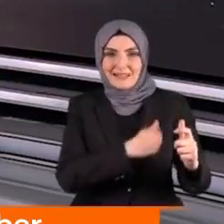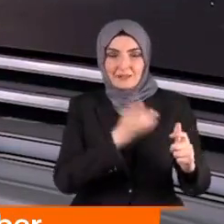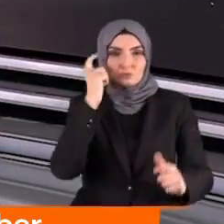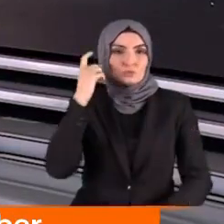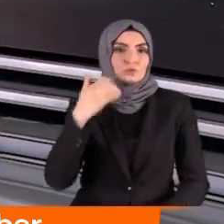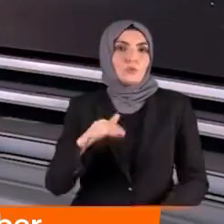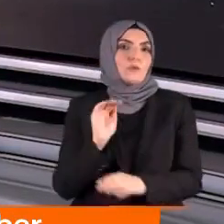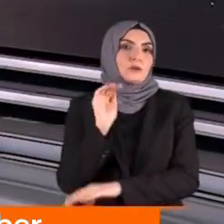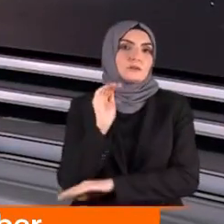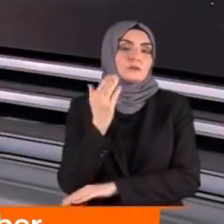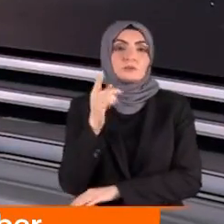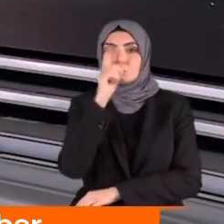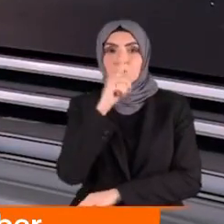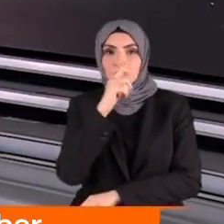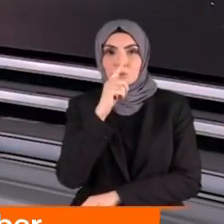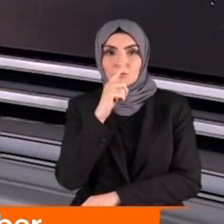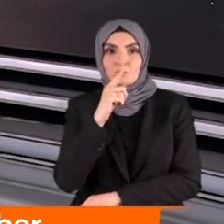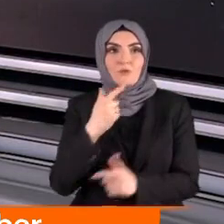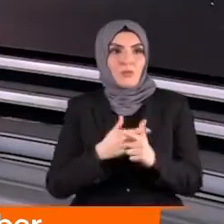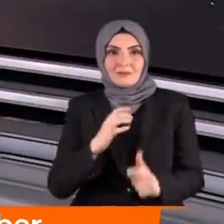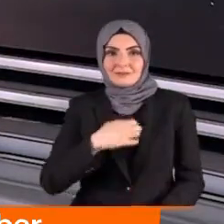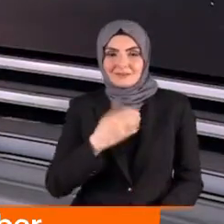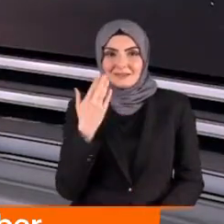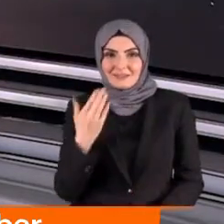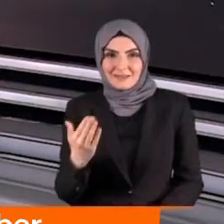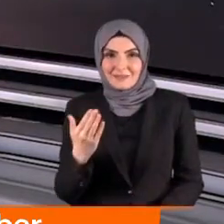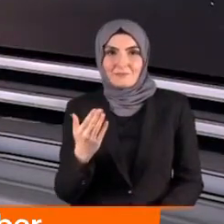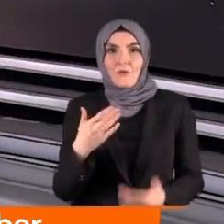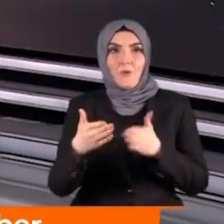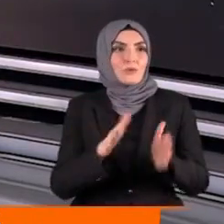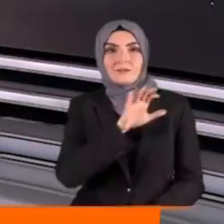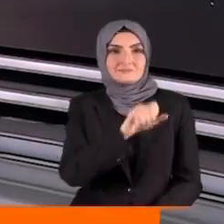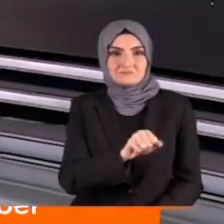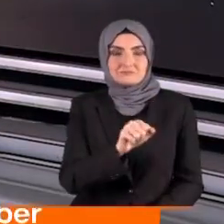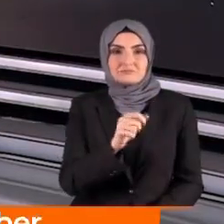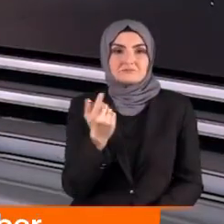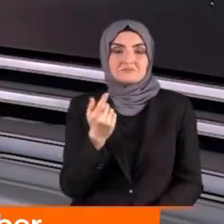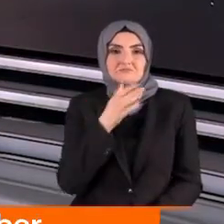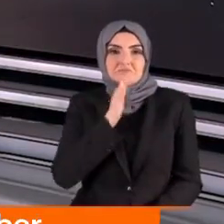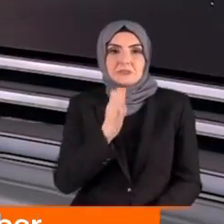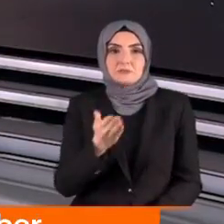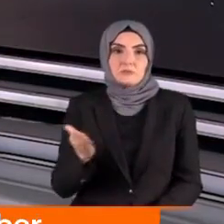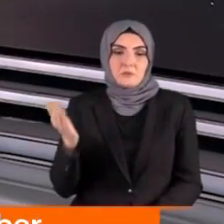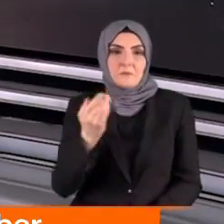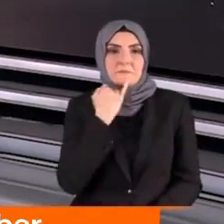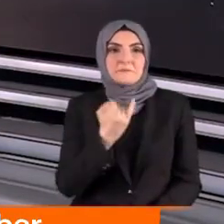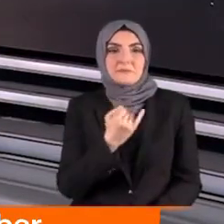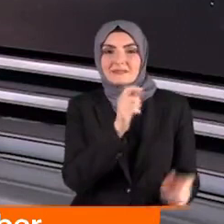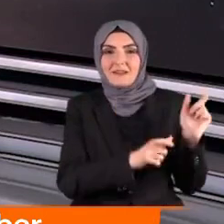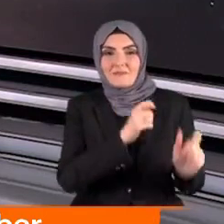Çünkü işletmecilerin ayırtılan odalardan haberi yoktu. Misafirler tuzağa düştüklerini öğrendiklerinde de artık çok